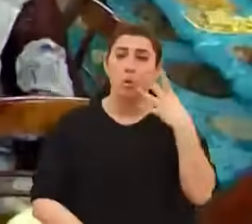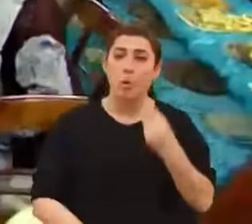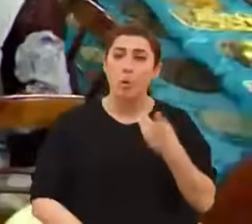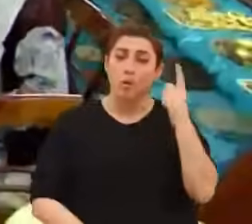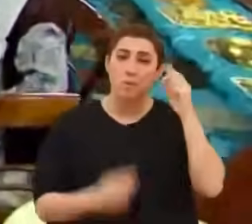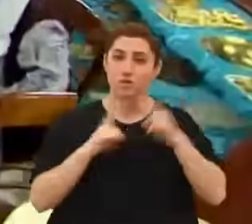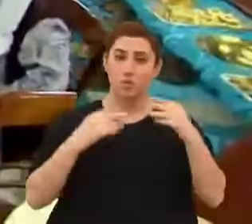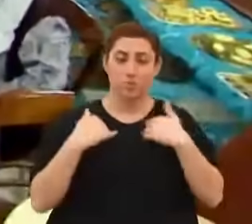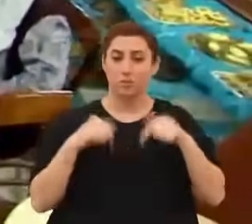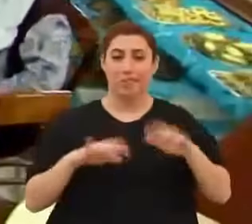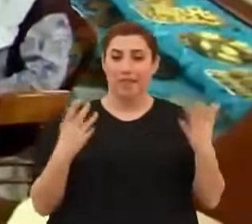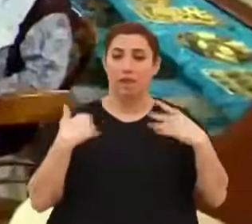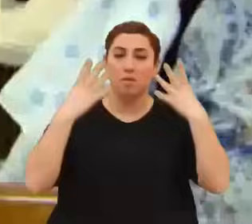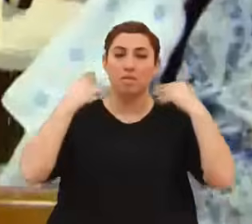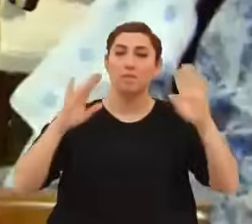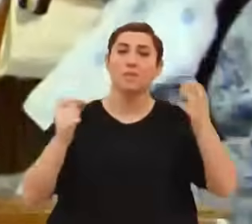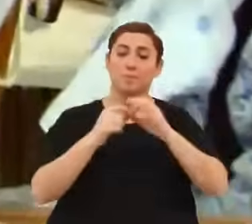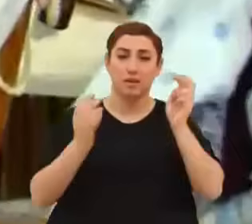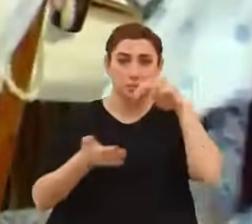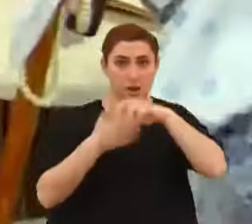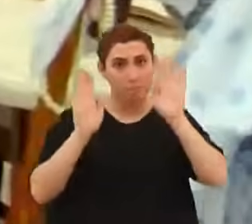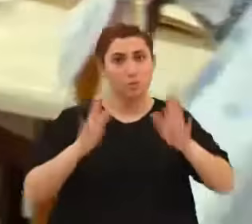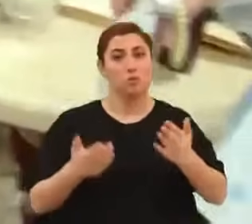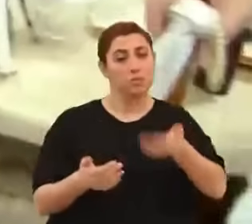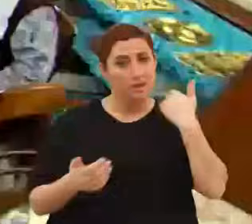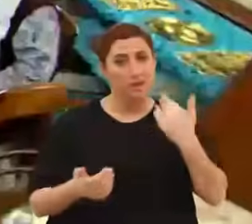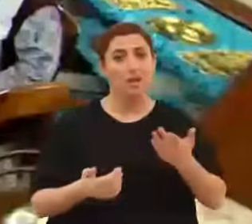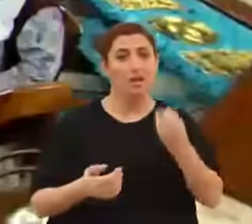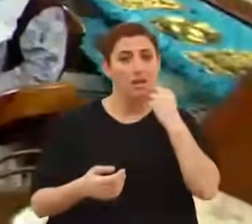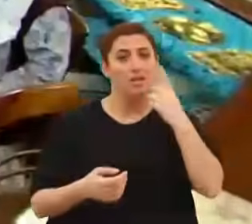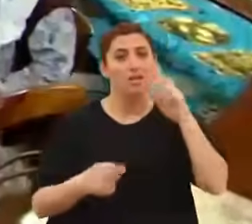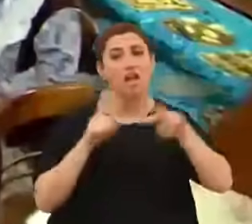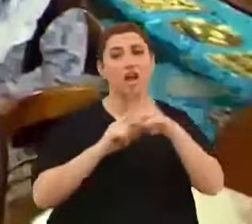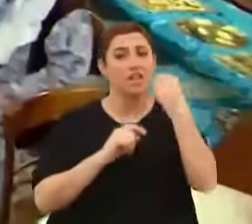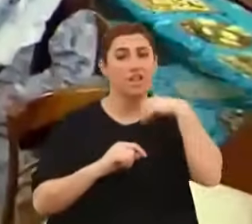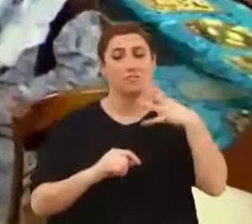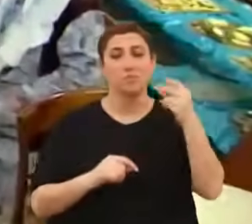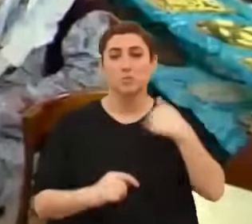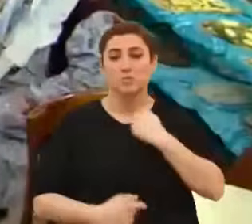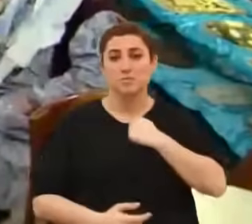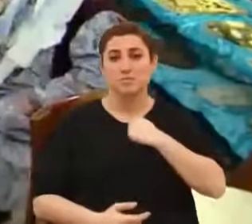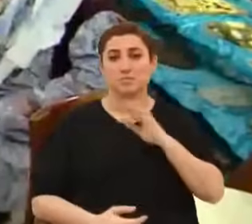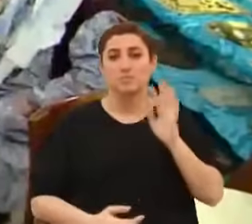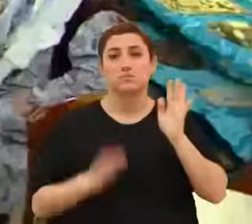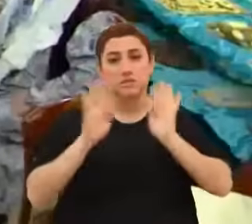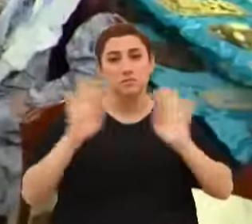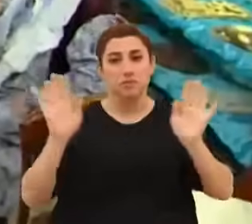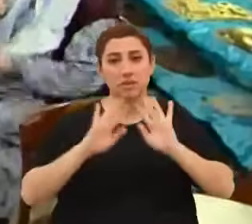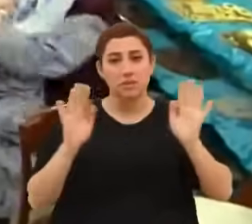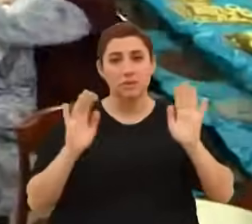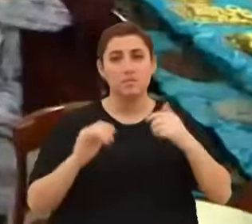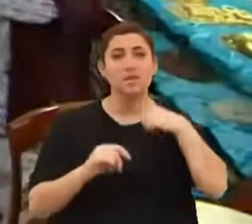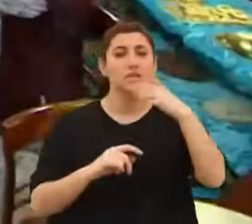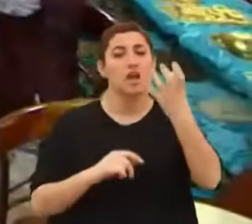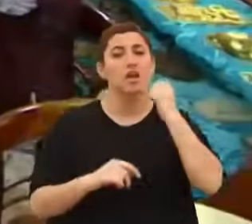ya? Ben başkomiser miyim? Neyim ben anlamadım ya. Bekir kakaya bakayım, kalk. Yazık, Ayten'i yedim ya. Ya vallahi Ayten'i yedim. Ben çok... Tamam. Ben